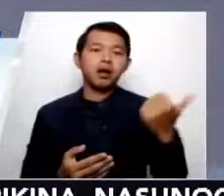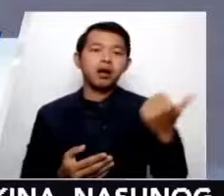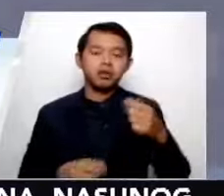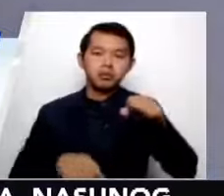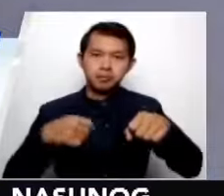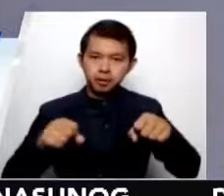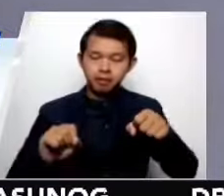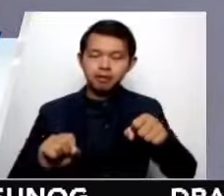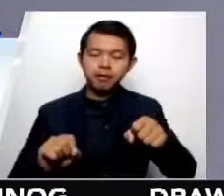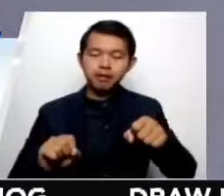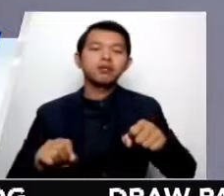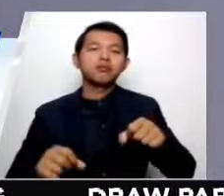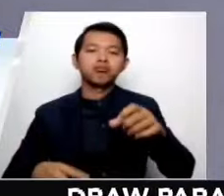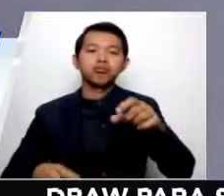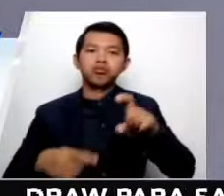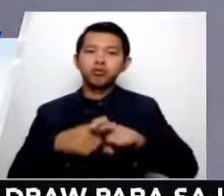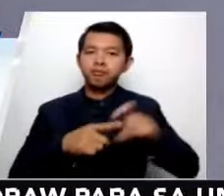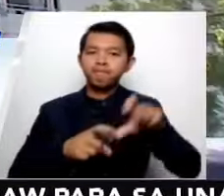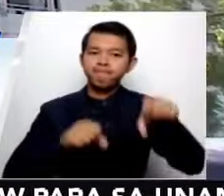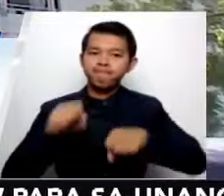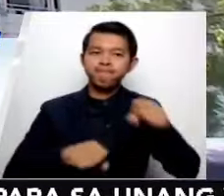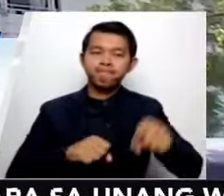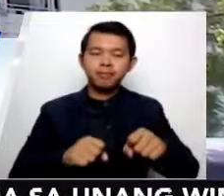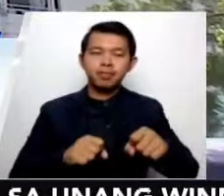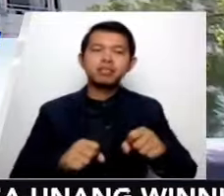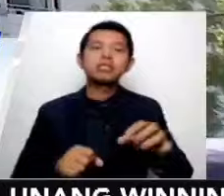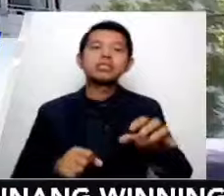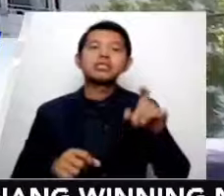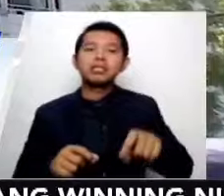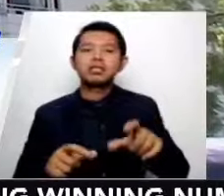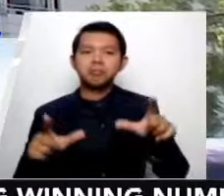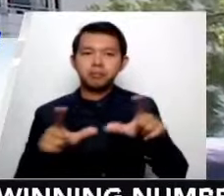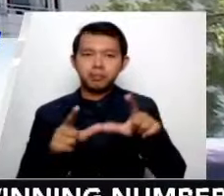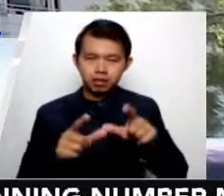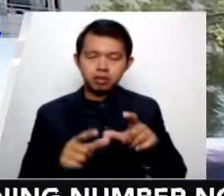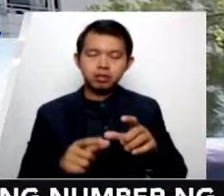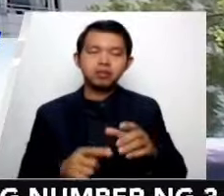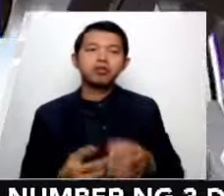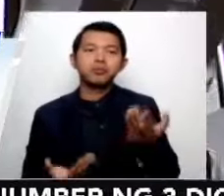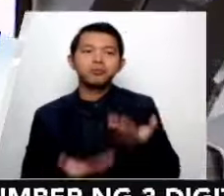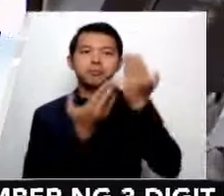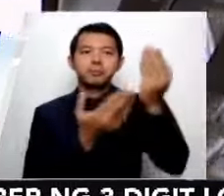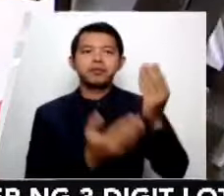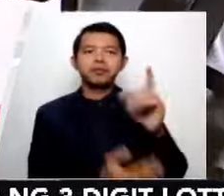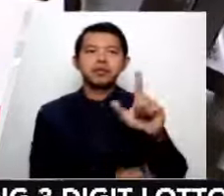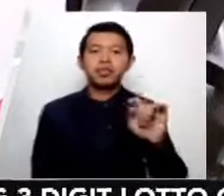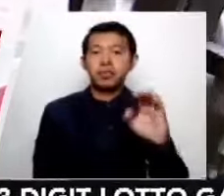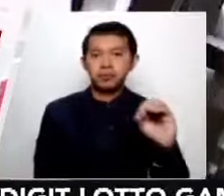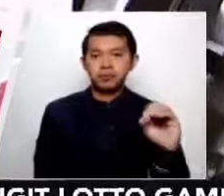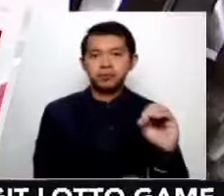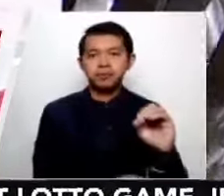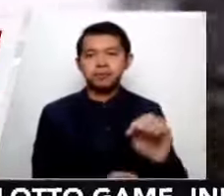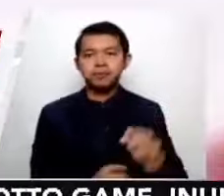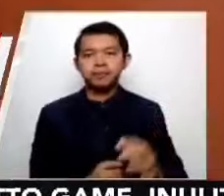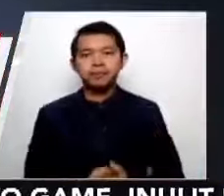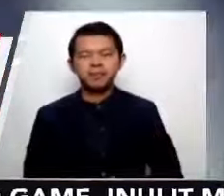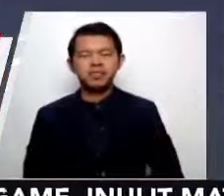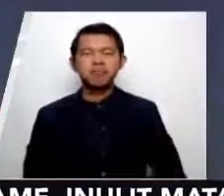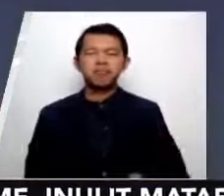ang pagpaparehistro ng sasakyan gaya ng itinutulak ng Land Transportation Office o LTO. Okay lang naman po kasi marami na